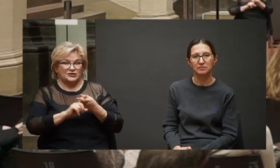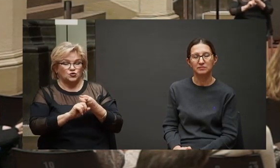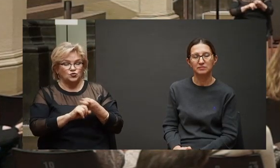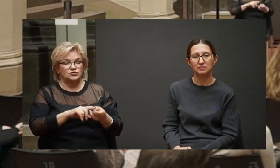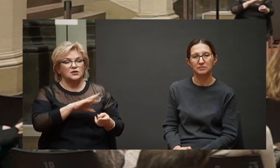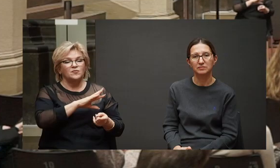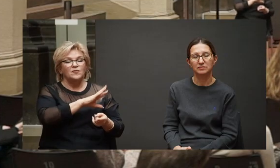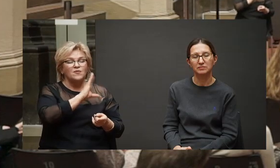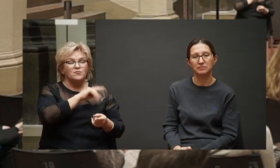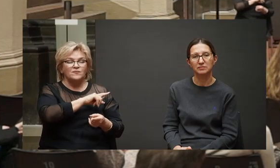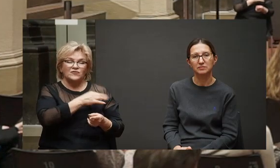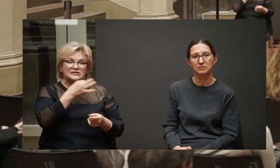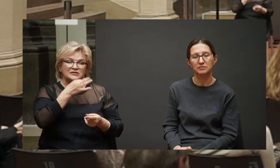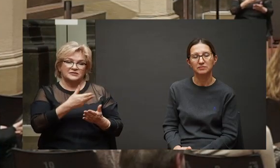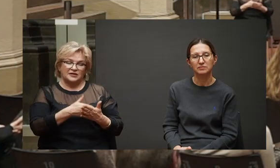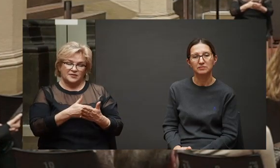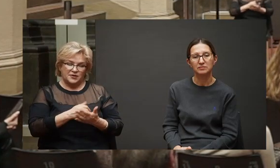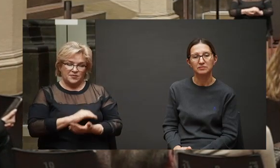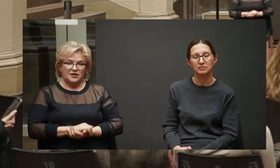могли сказать, например, Наталье?